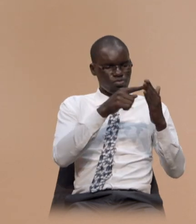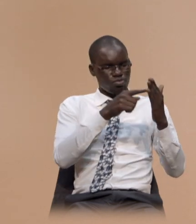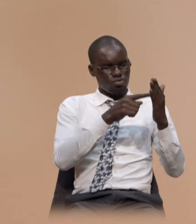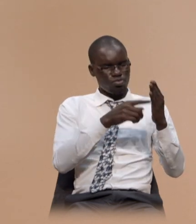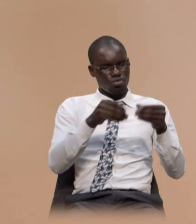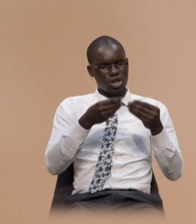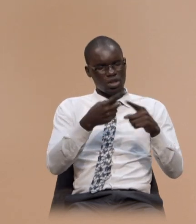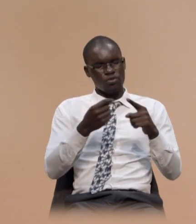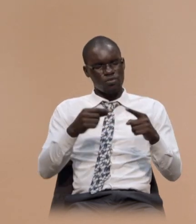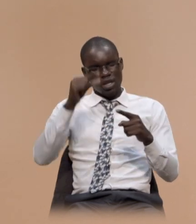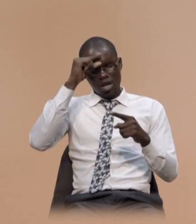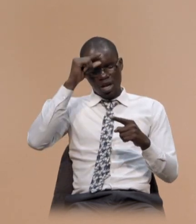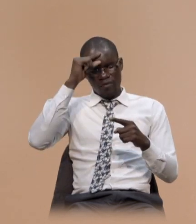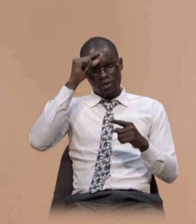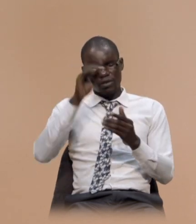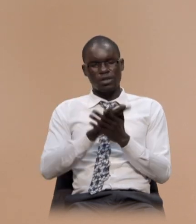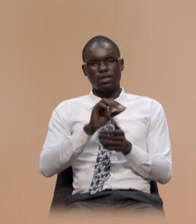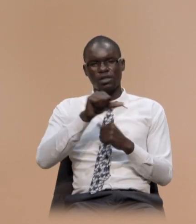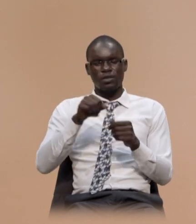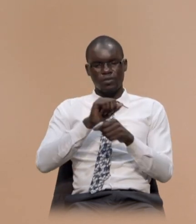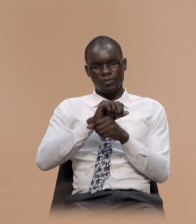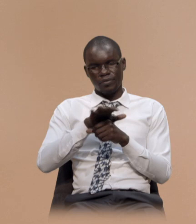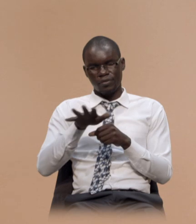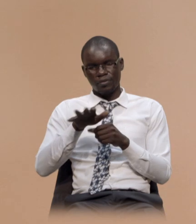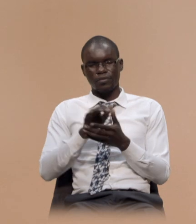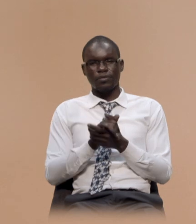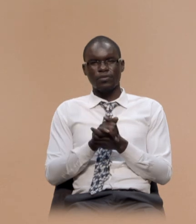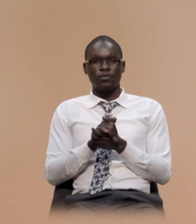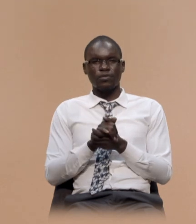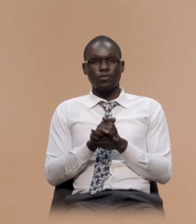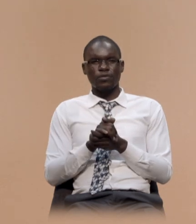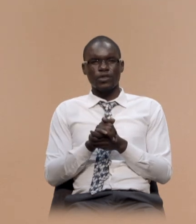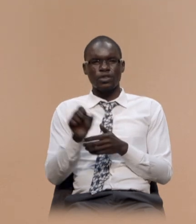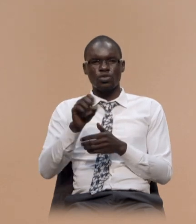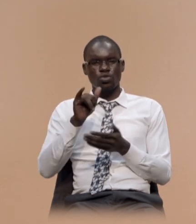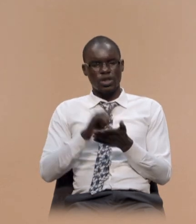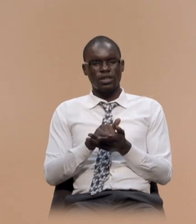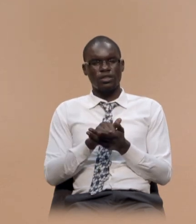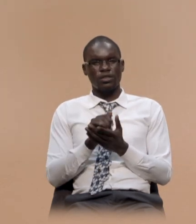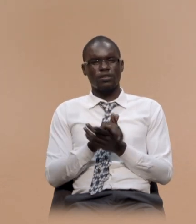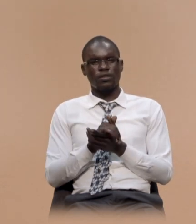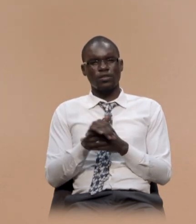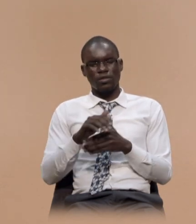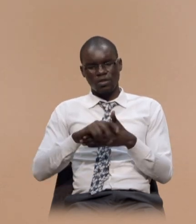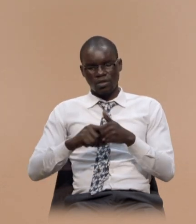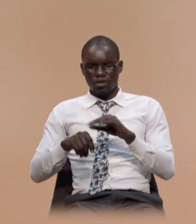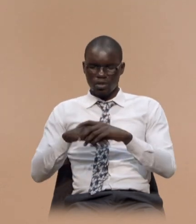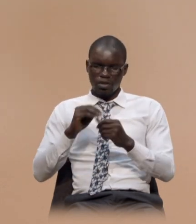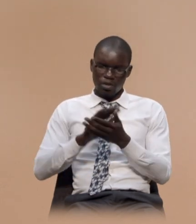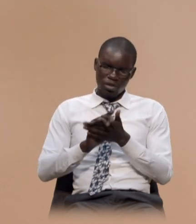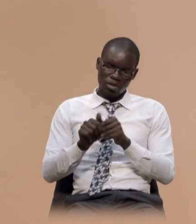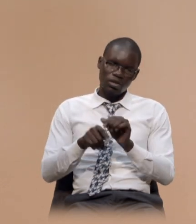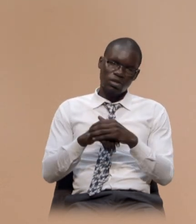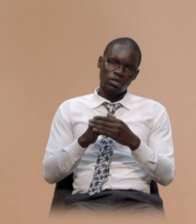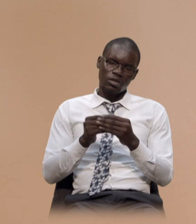ya Afya kuhusu ugonjwa wa COVID-19, ya kwamba tuoshe mikono yetu kwa